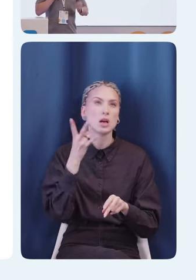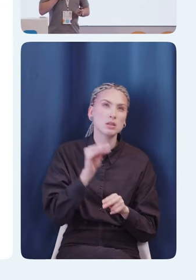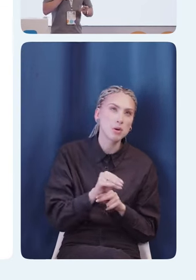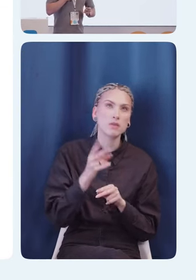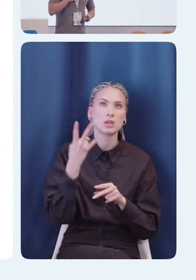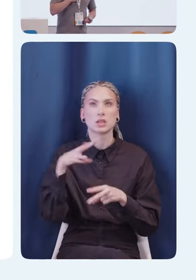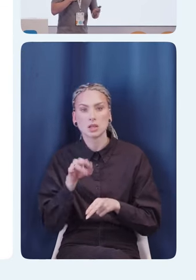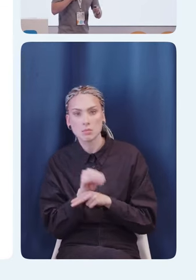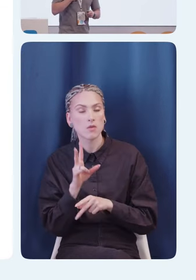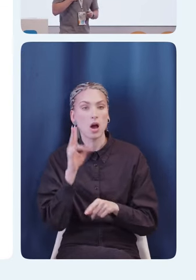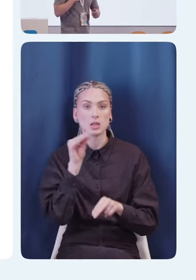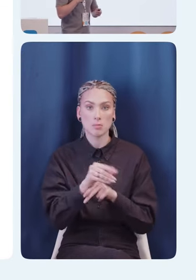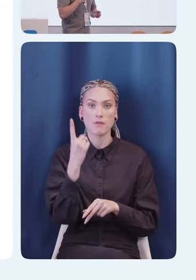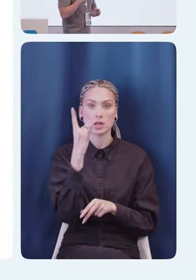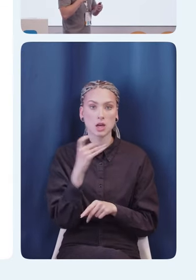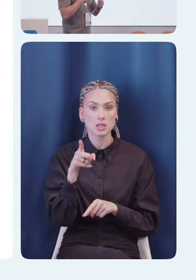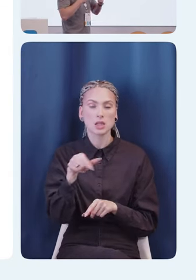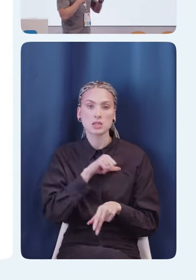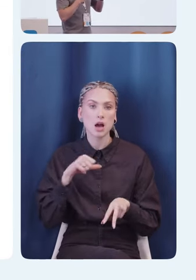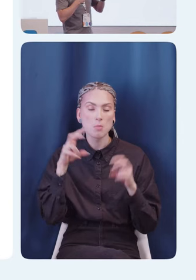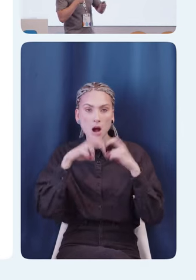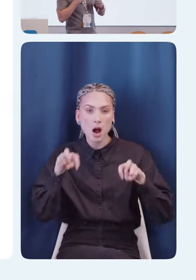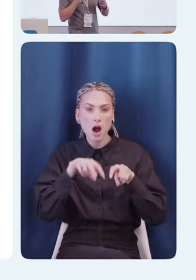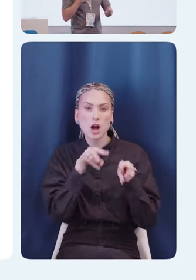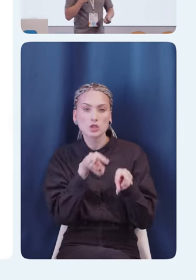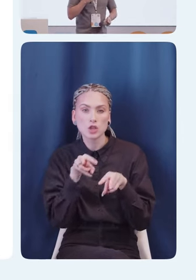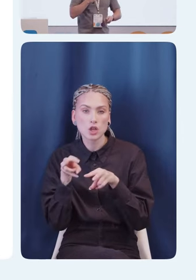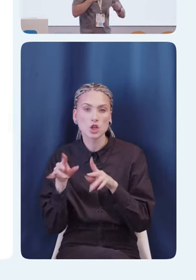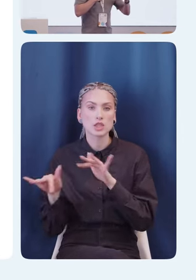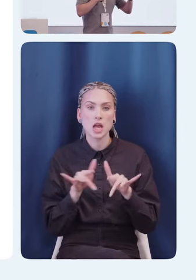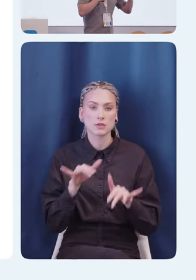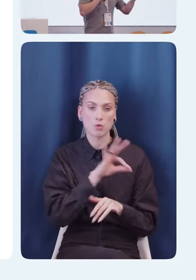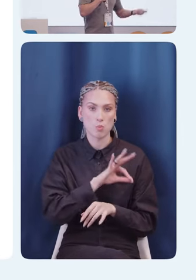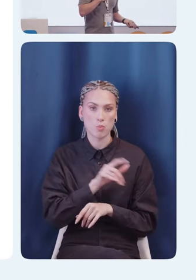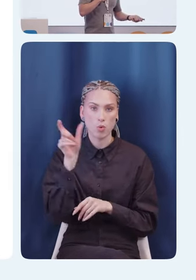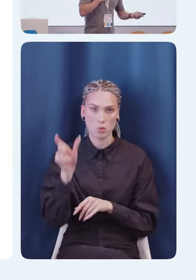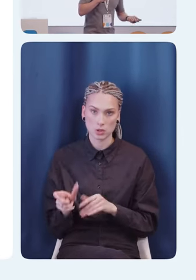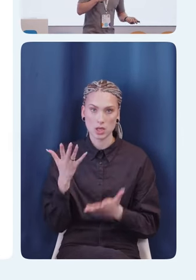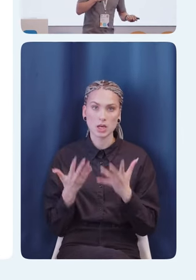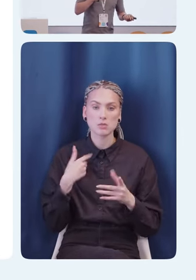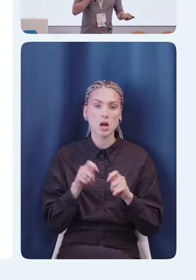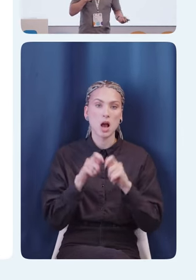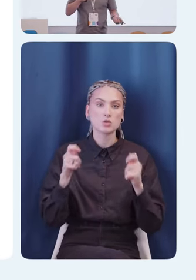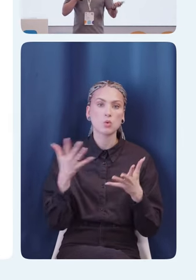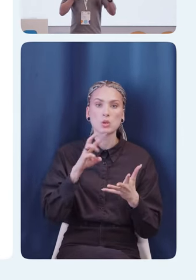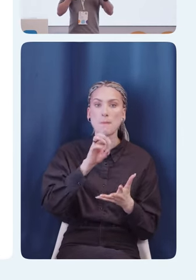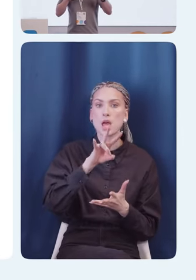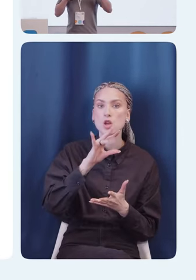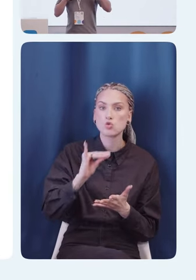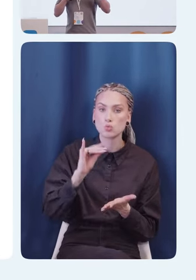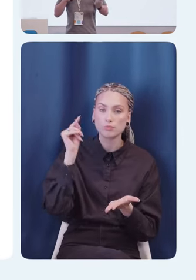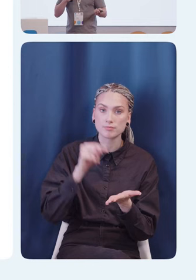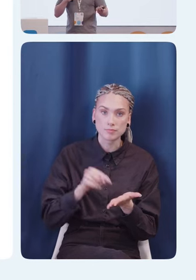Он добавляется один раз, и он сам отслеживает действия пользователя. То есть если мы открыли какое-то контекстное меню